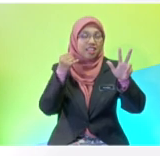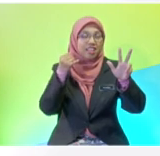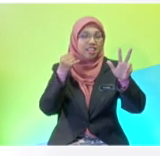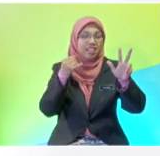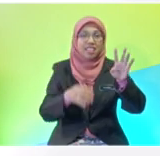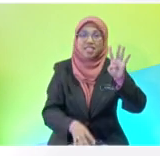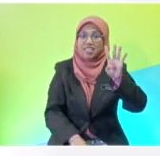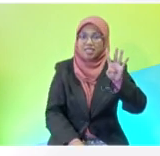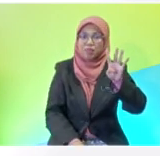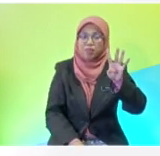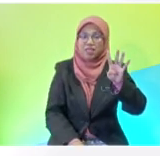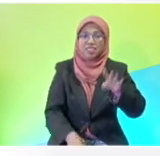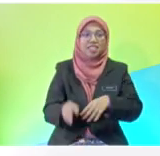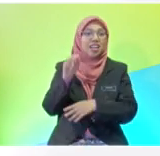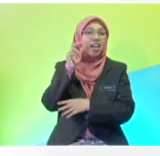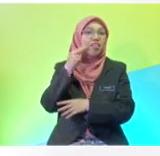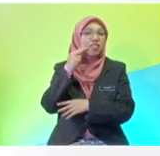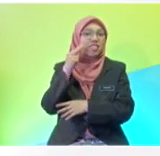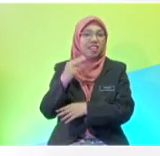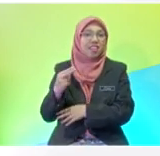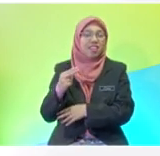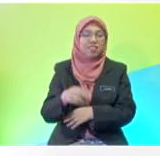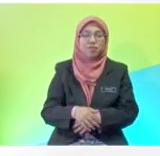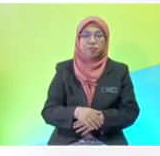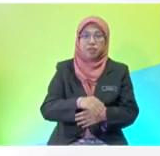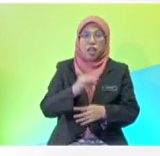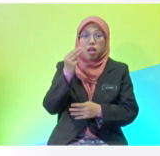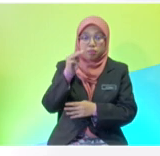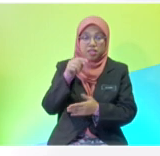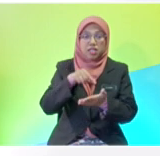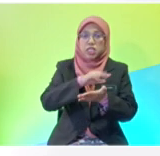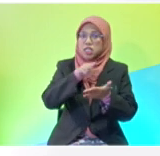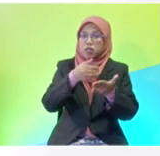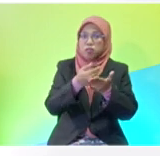dan Hafizah mereka ini